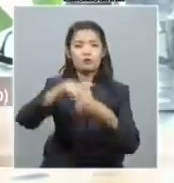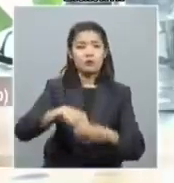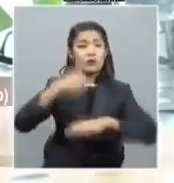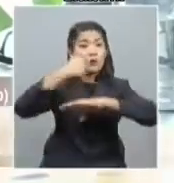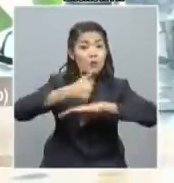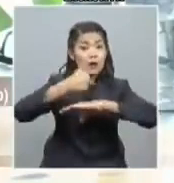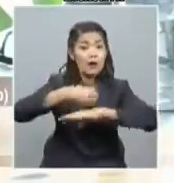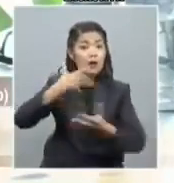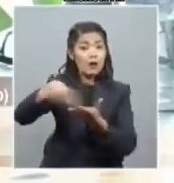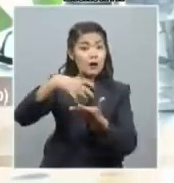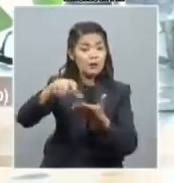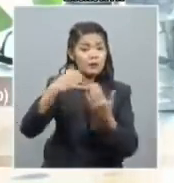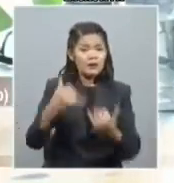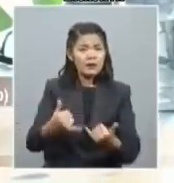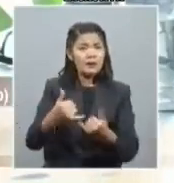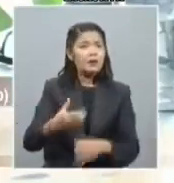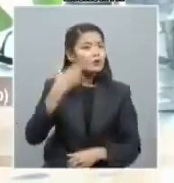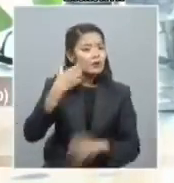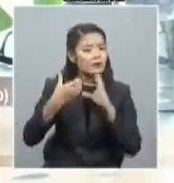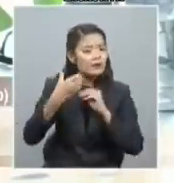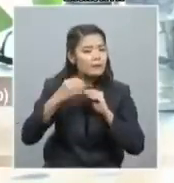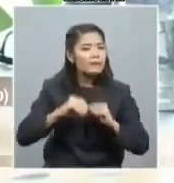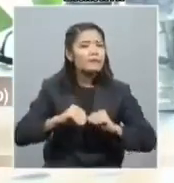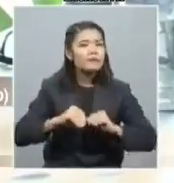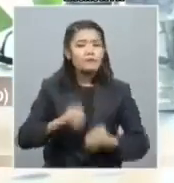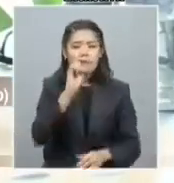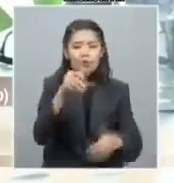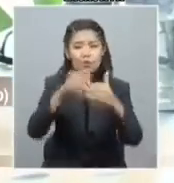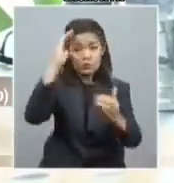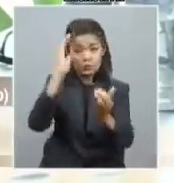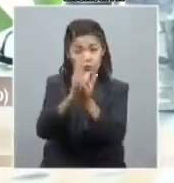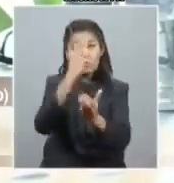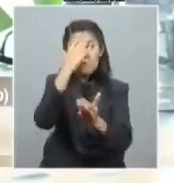กว่านี่ต้องเอาคลิปนี้ไปแจ้งความนะเพราะไม่งั้นถ้าครอบครัวบุญแ